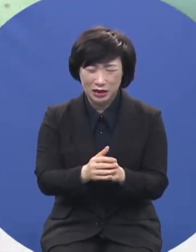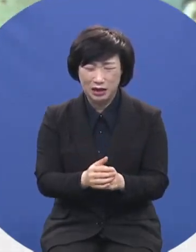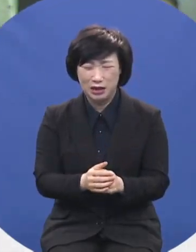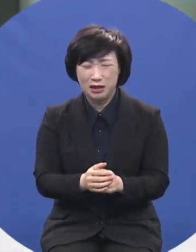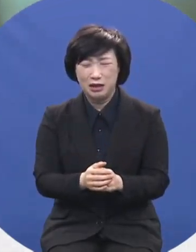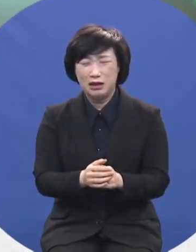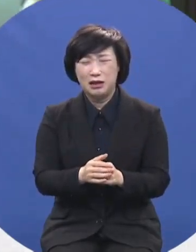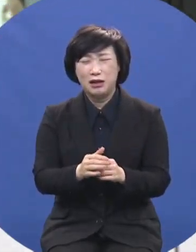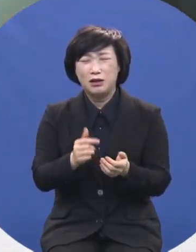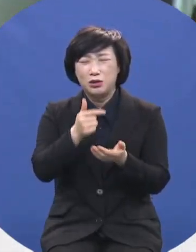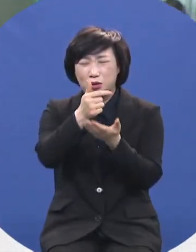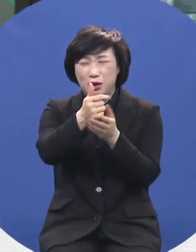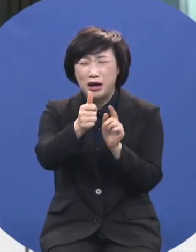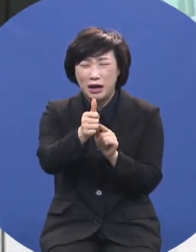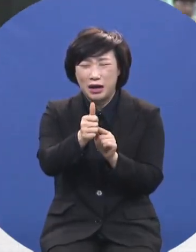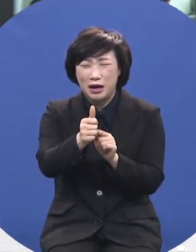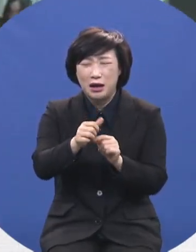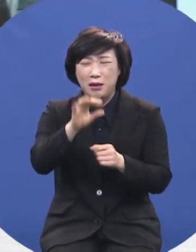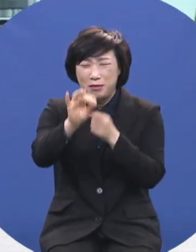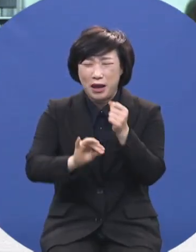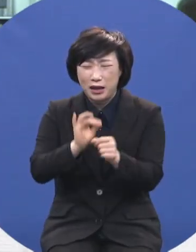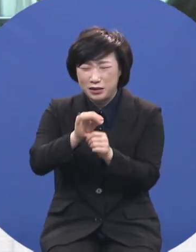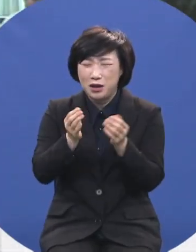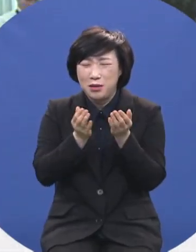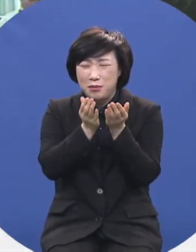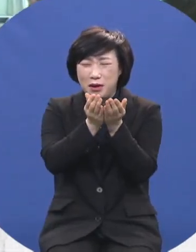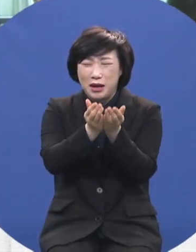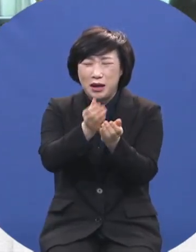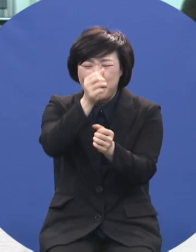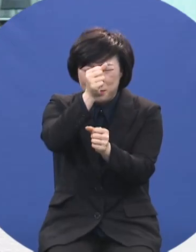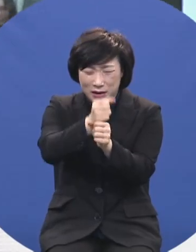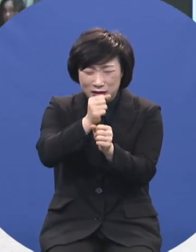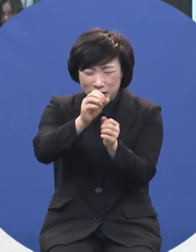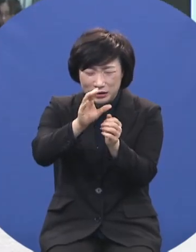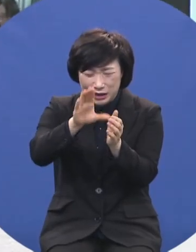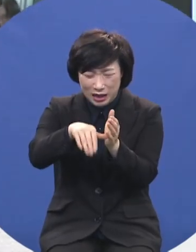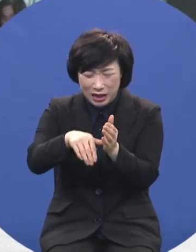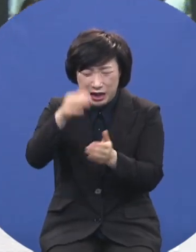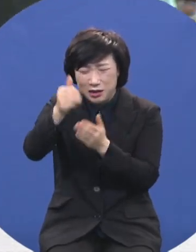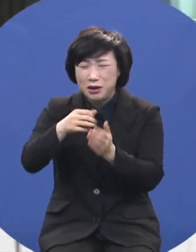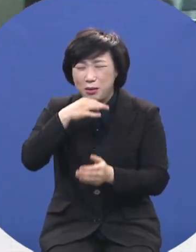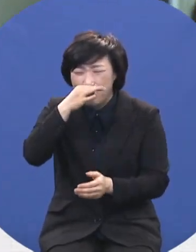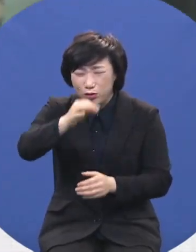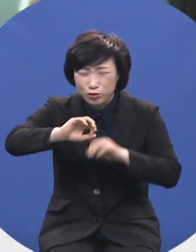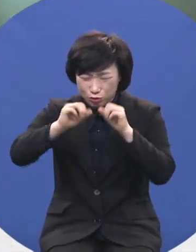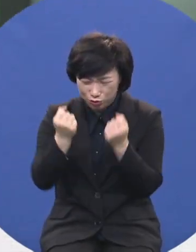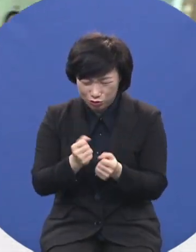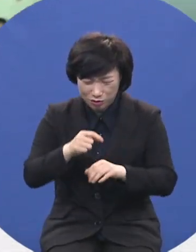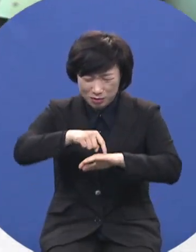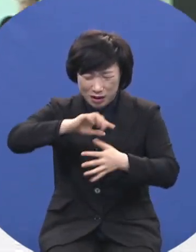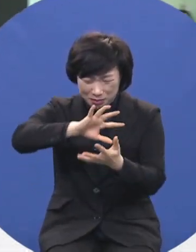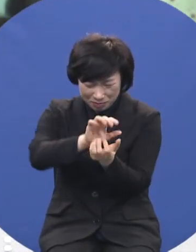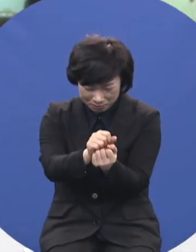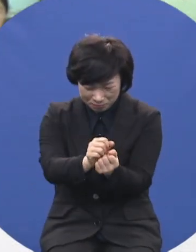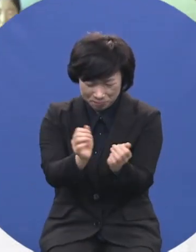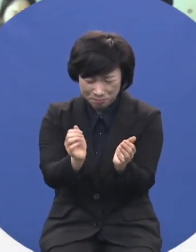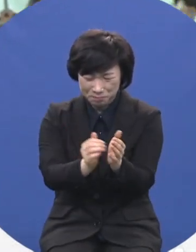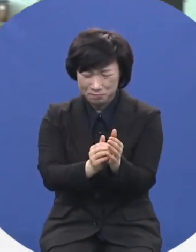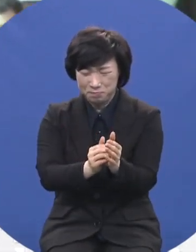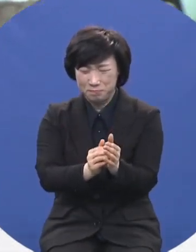그토록 노아는 100년 동안 방주 짓는데 하나님의 목소리에 순종하는 데 전력을